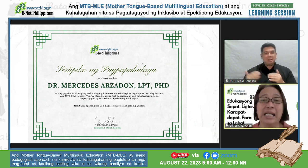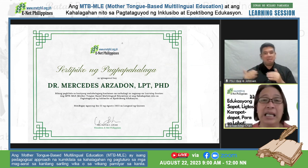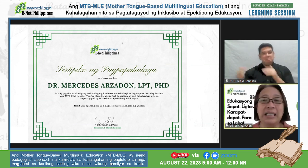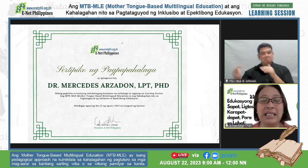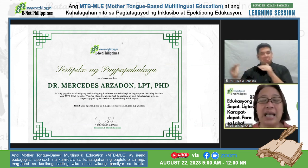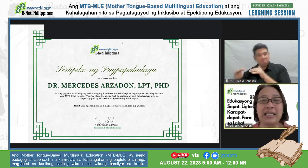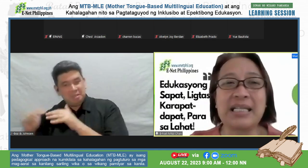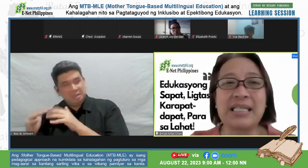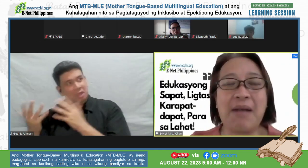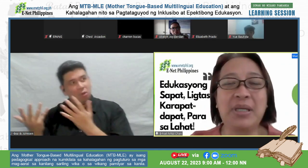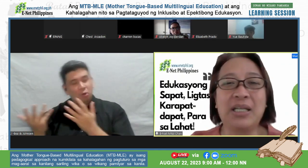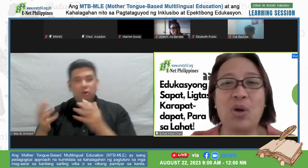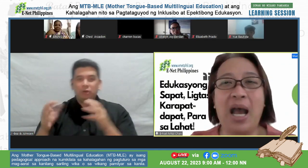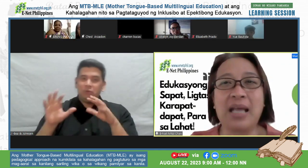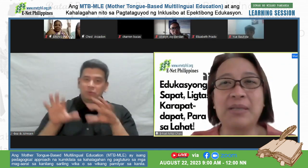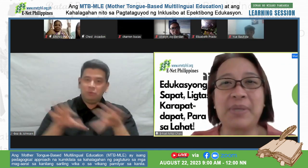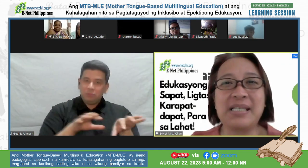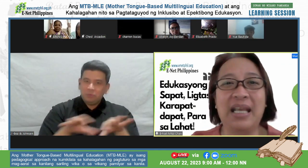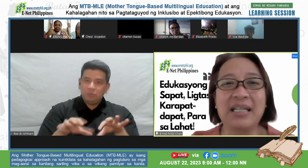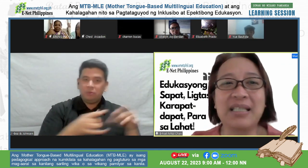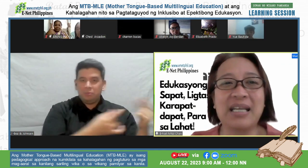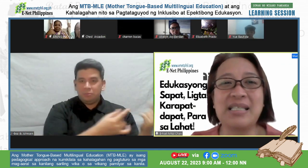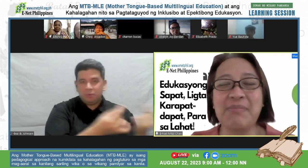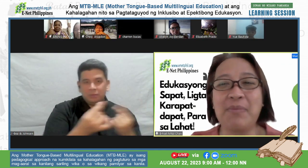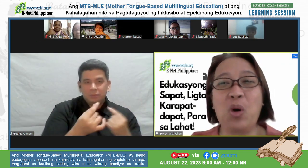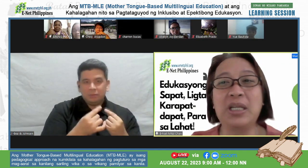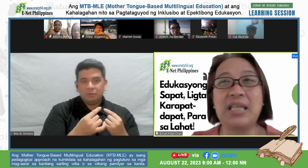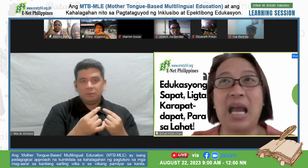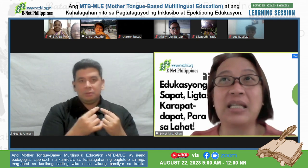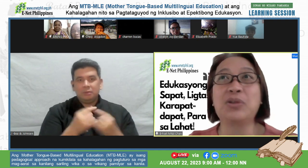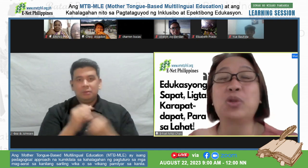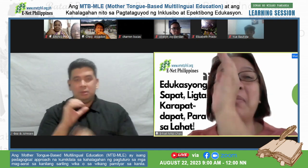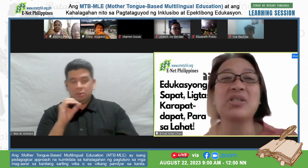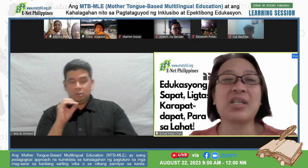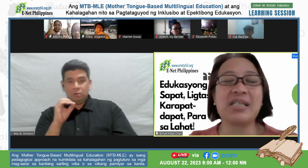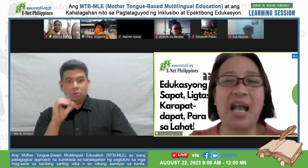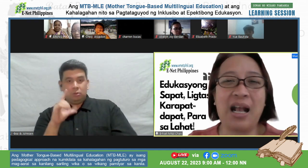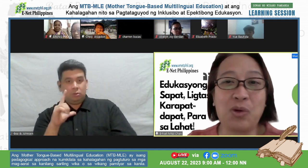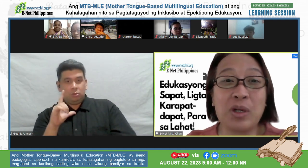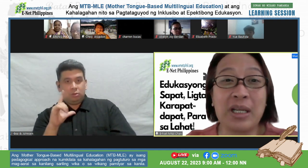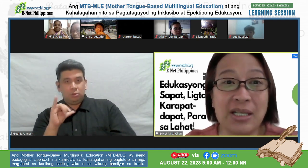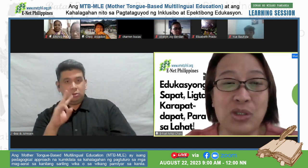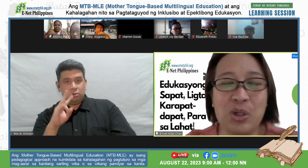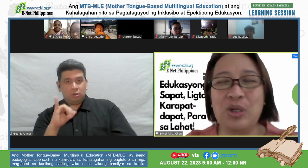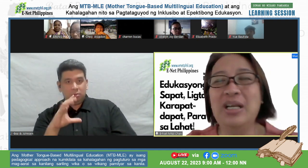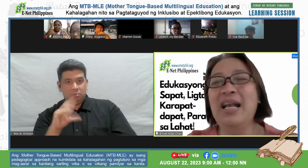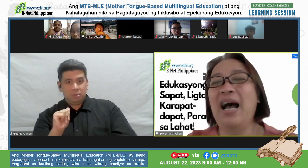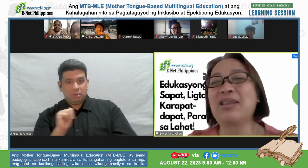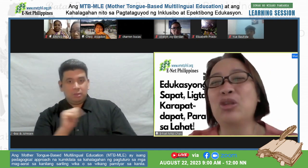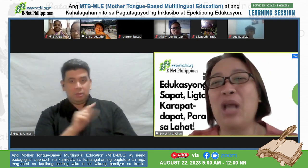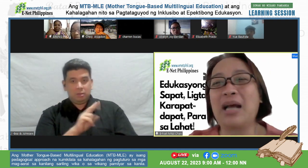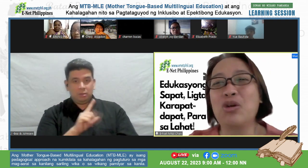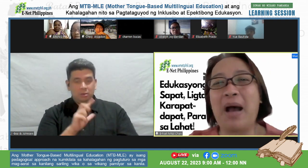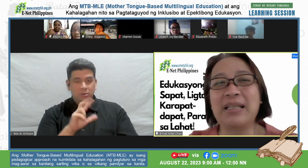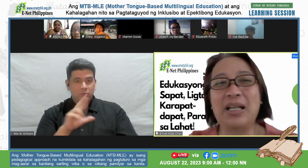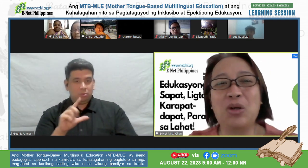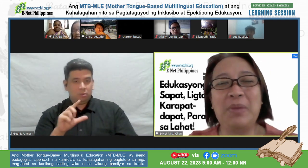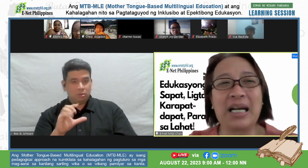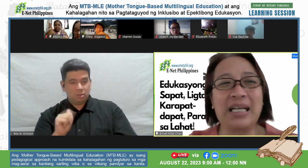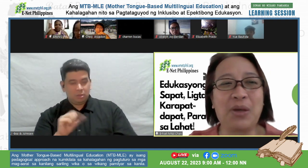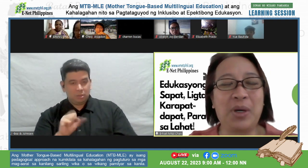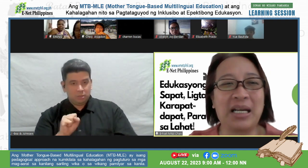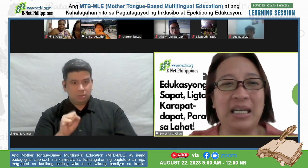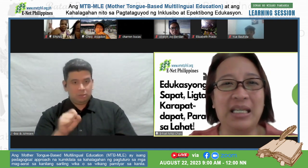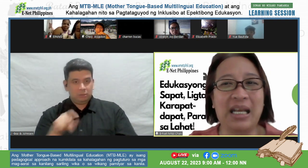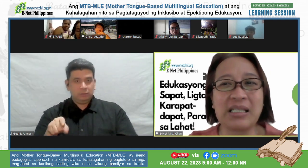Kaya hindi natin kasama rito ang ating presidente, si Ma'am Oli, dahil nandun naman siya sa Kongreso at dumadalo